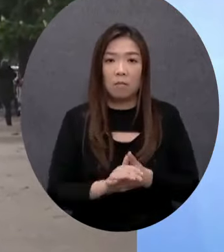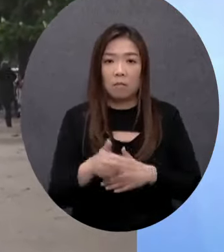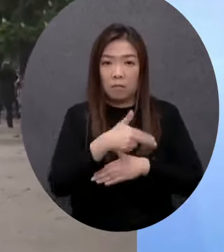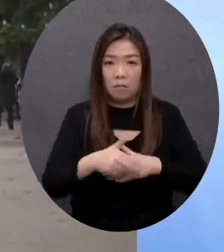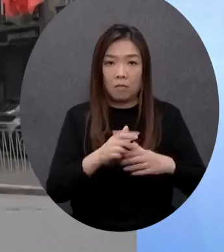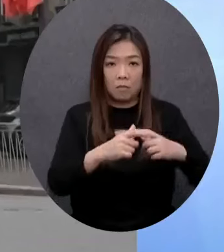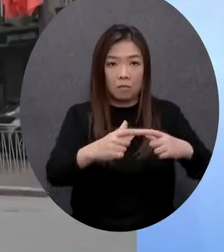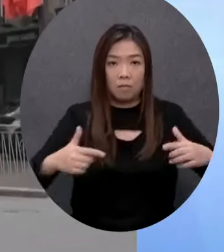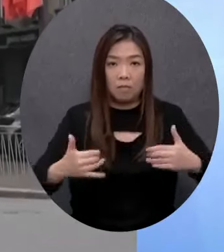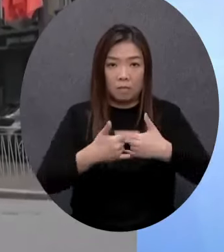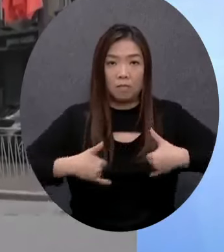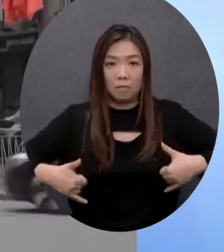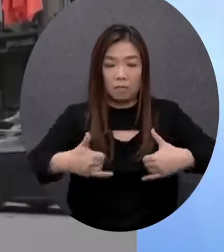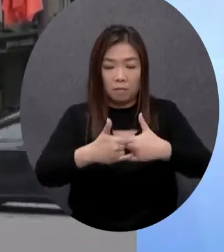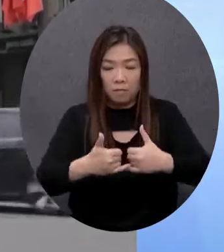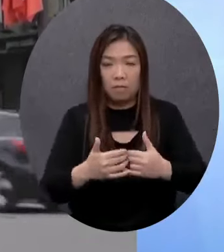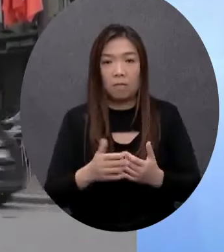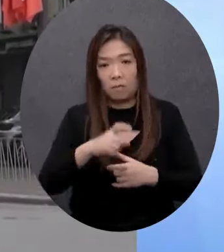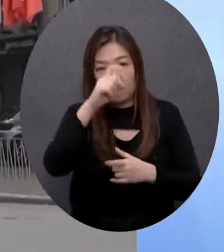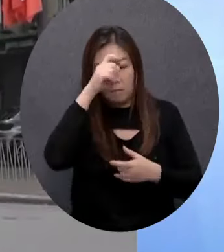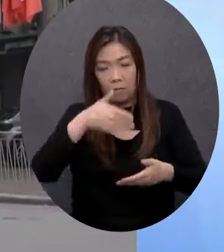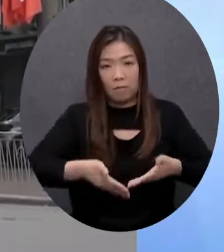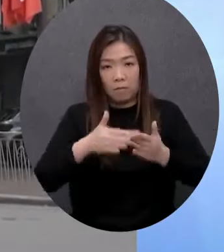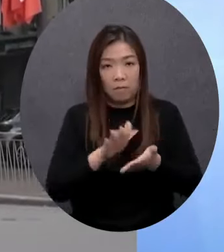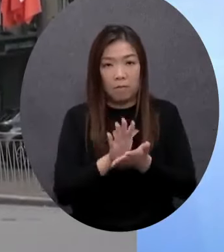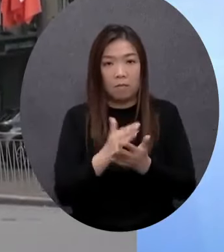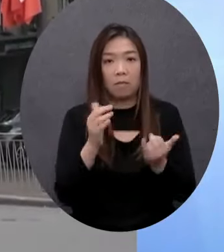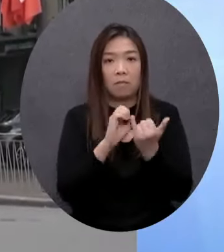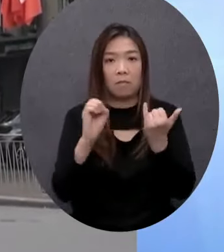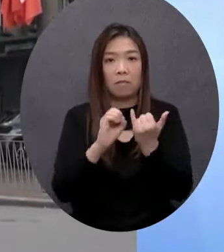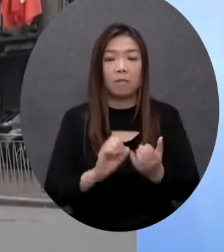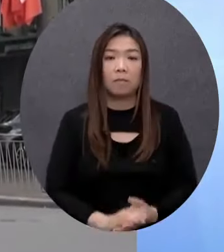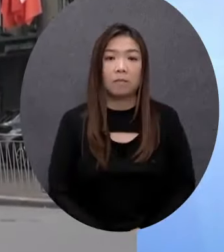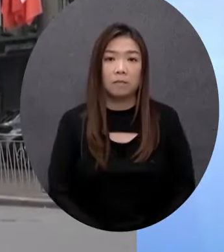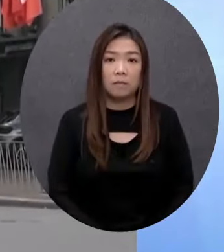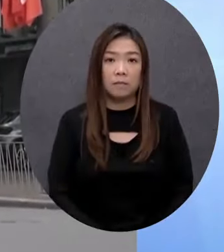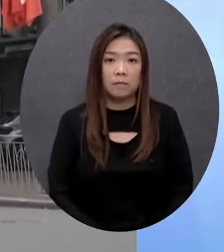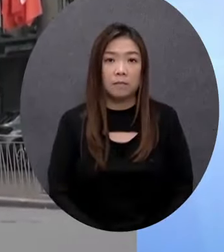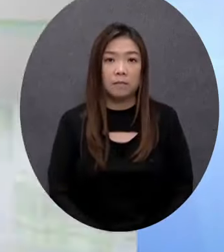念中法建交60周年。香港电台记者吕仪报道。